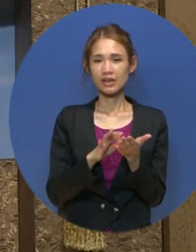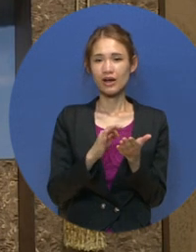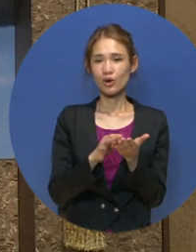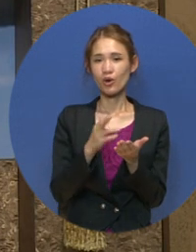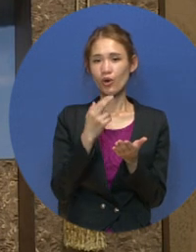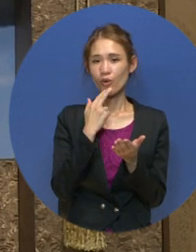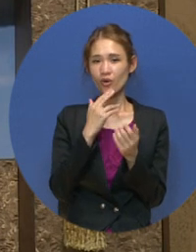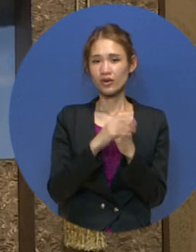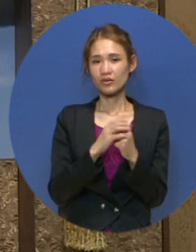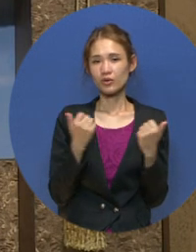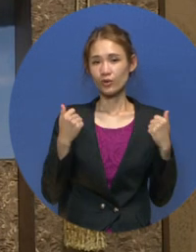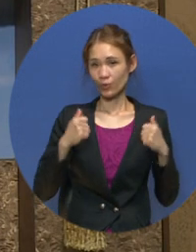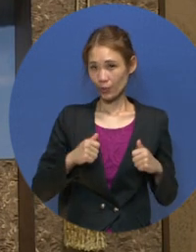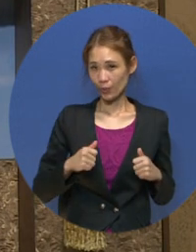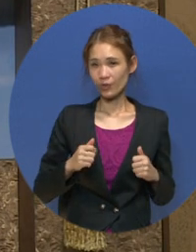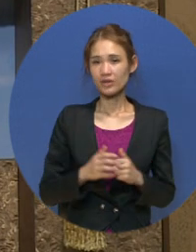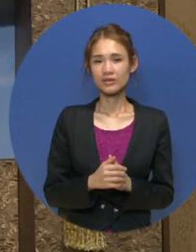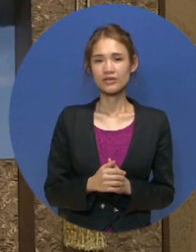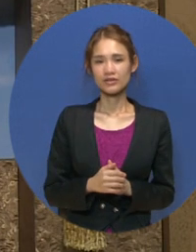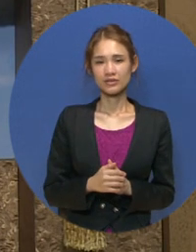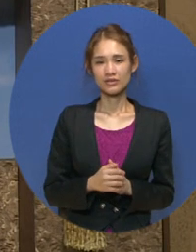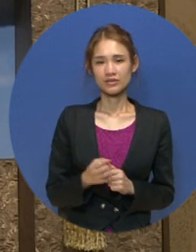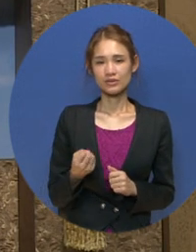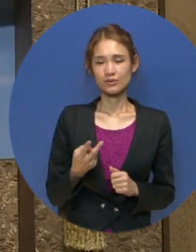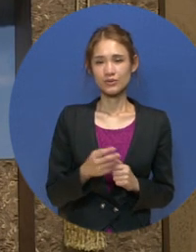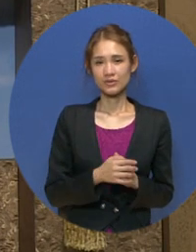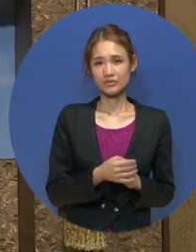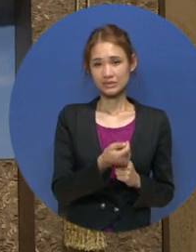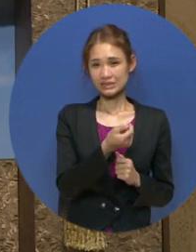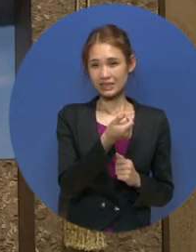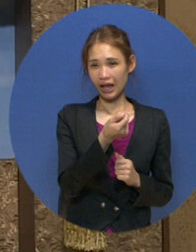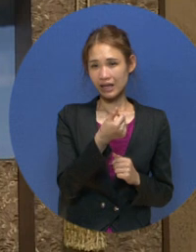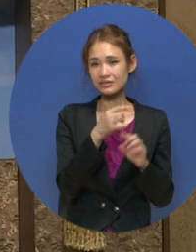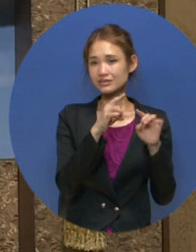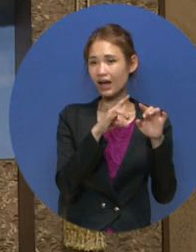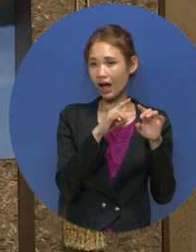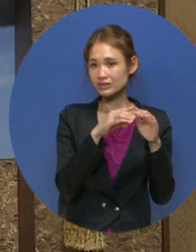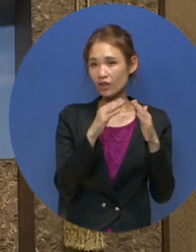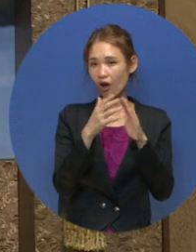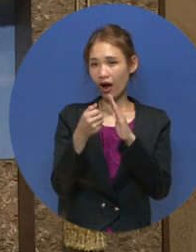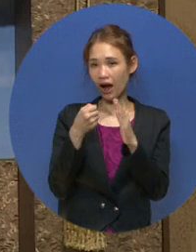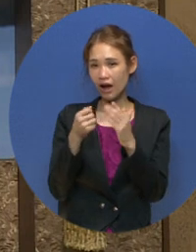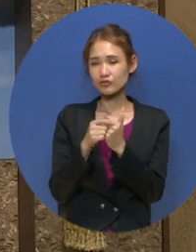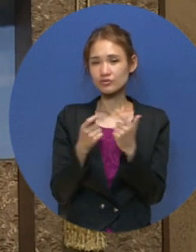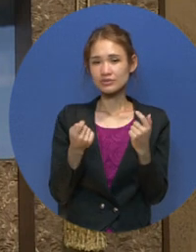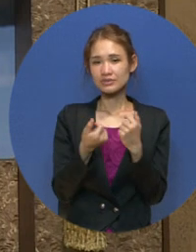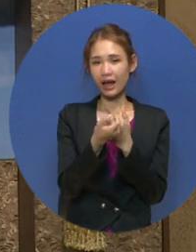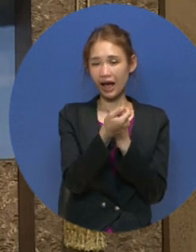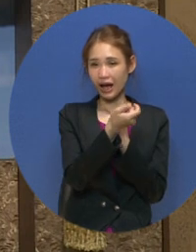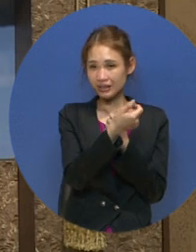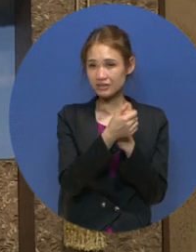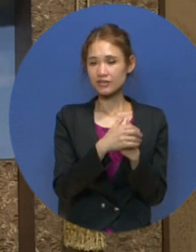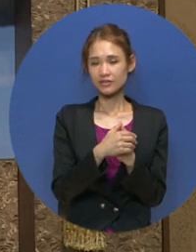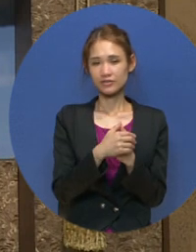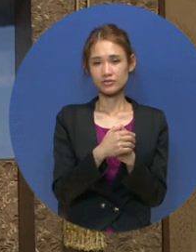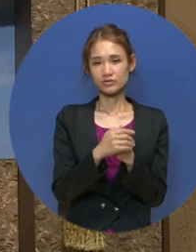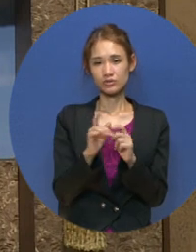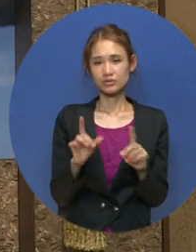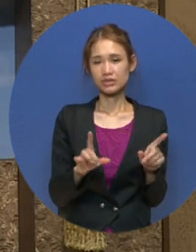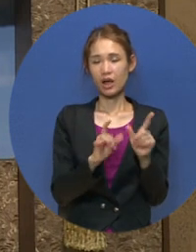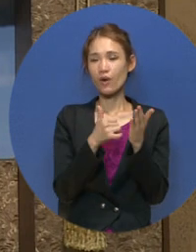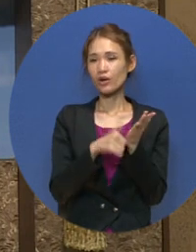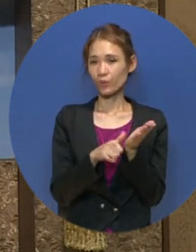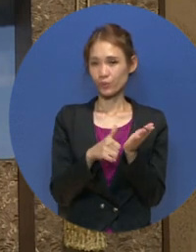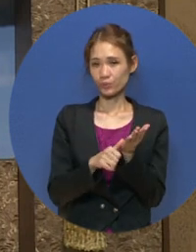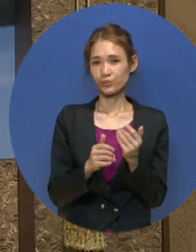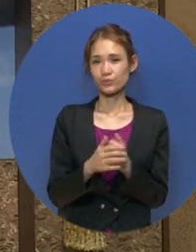않는 또 입지 않는 옷들, 네, 그리고 가전 가구, 예. 소형 가전 가구, 그리고